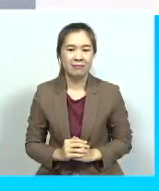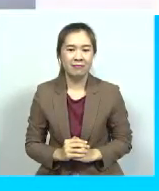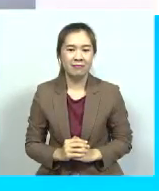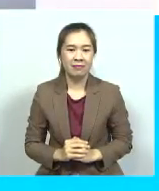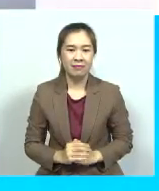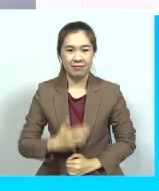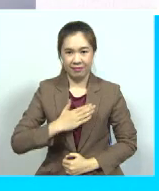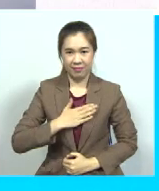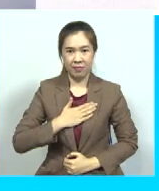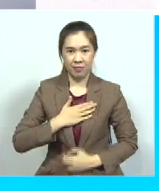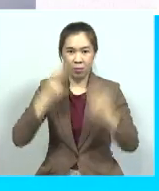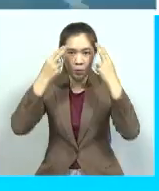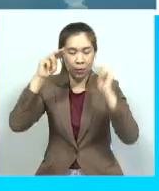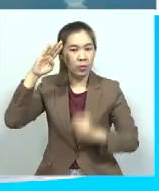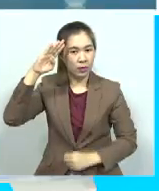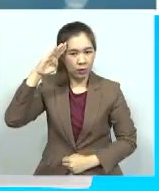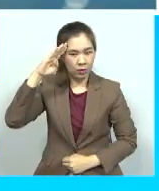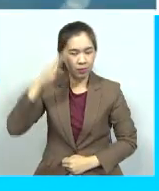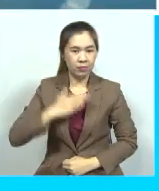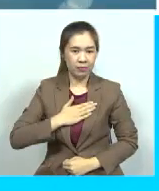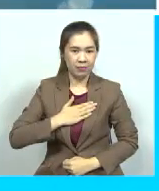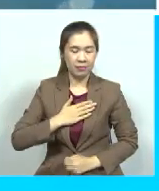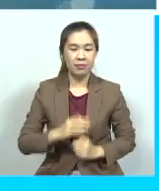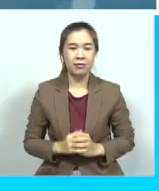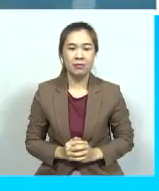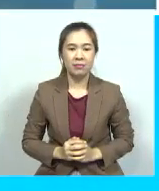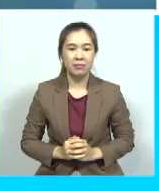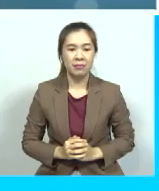ข้าพเจ้าพลเอกประยุทธ์จันทร์โอชา